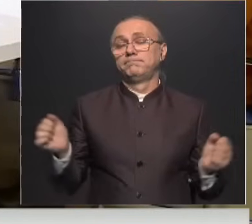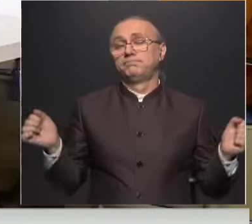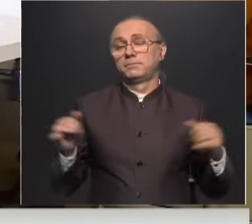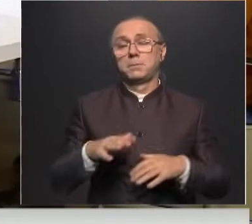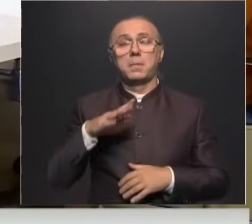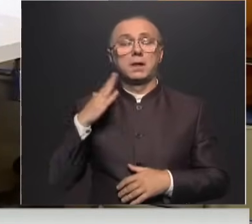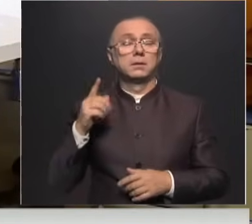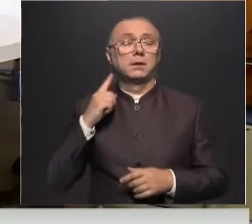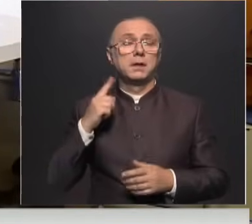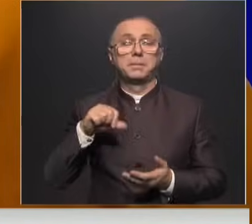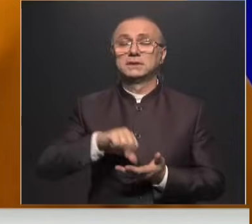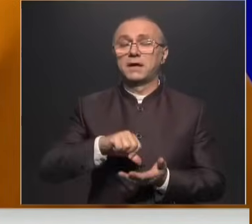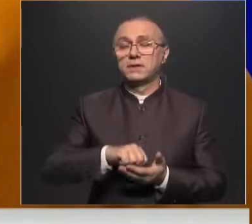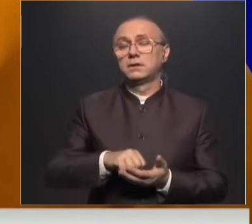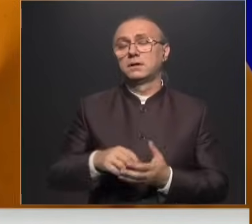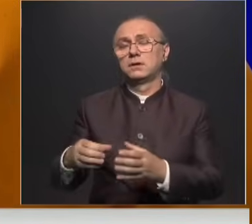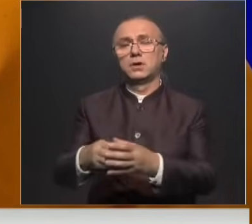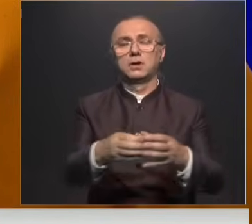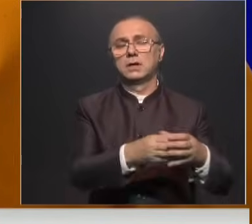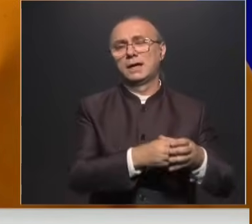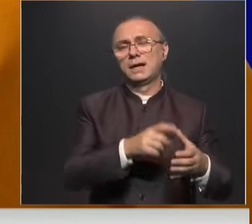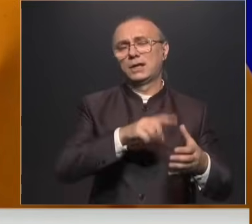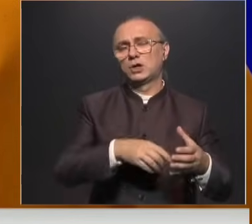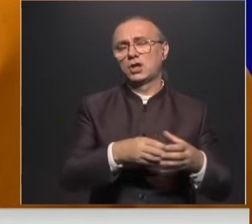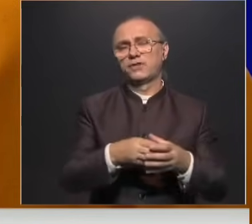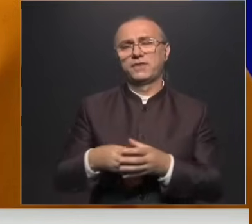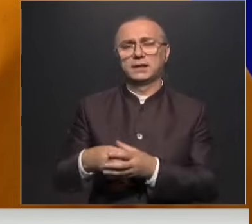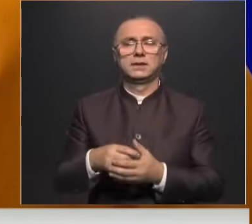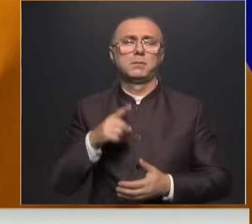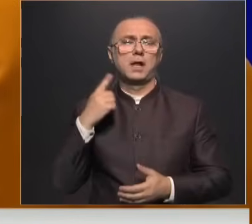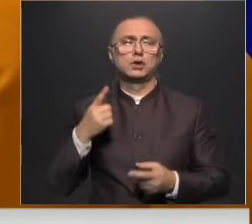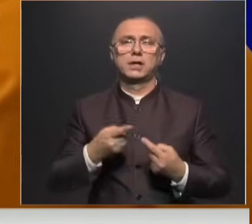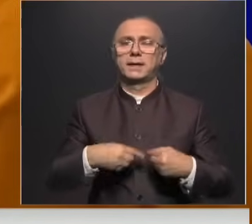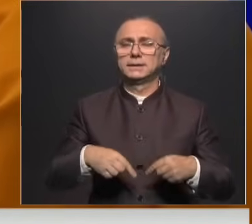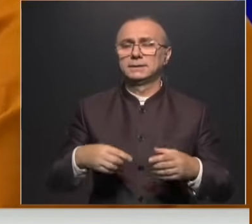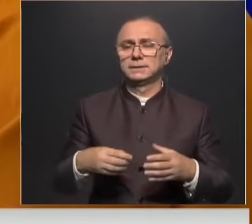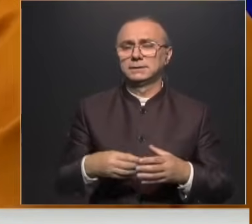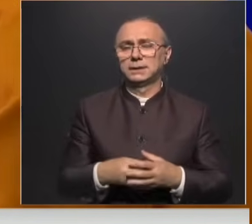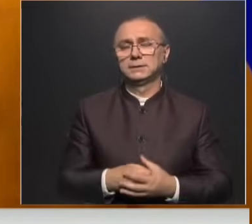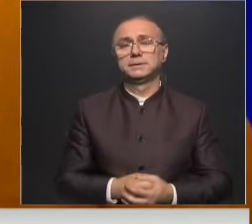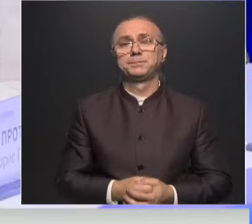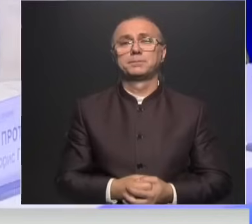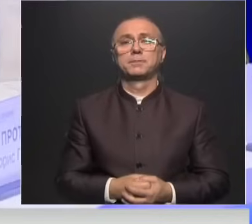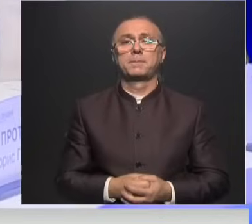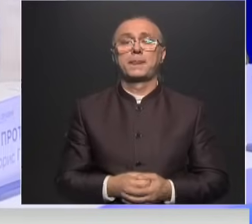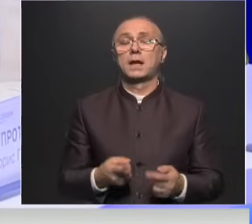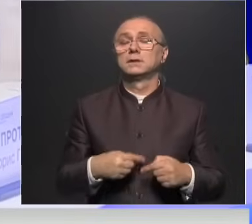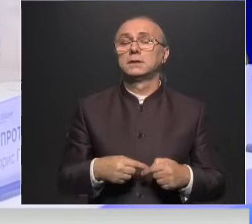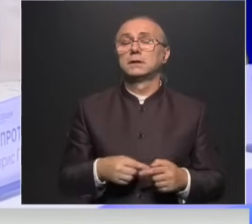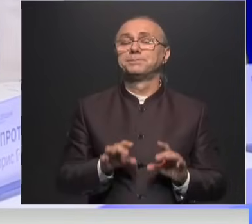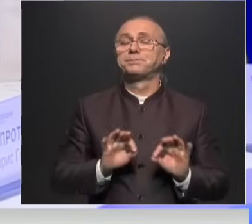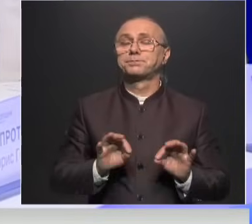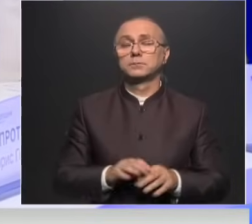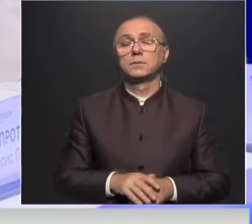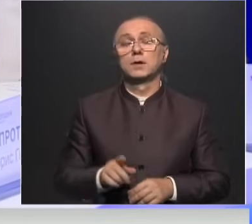молодые представители основных религиозных конфессий, молодежных общественных организаций и государственной власти. Организаторы поясняют,